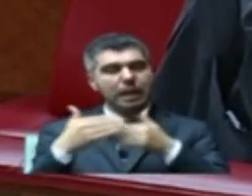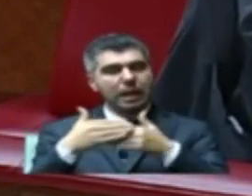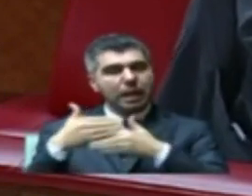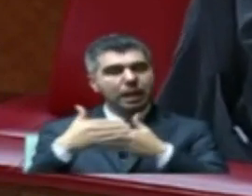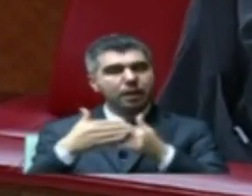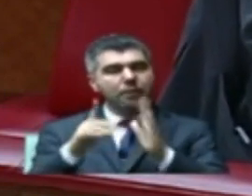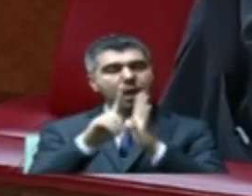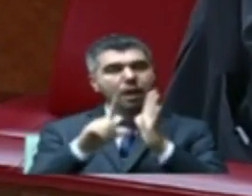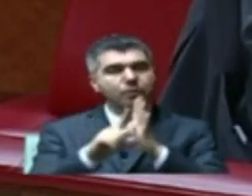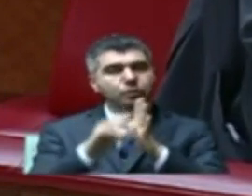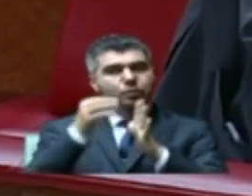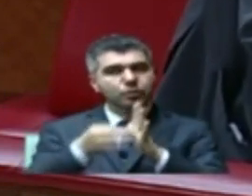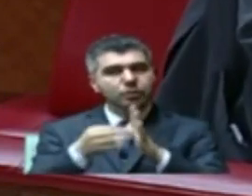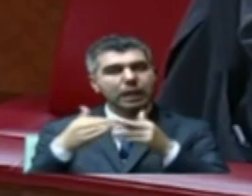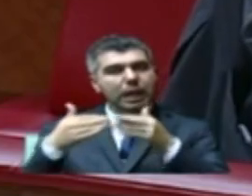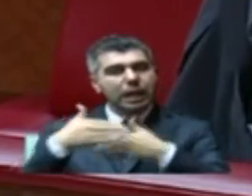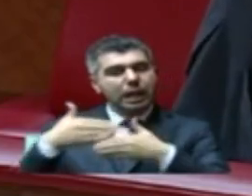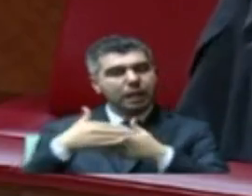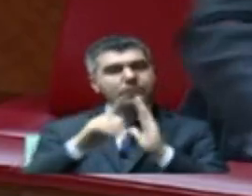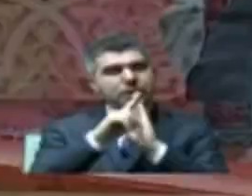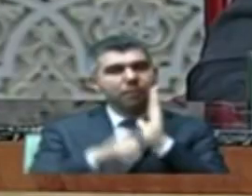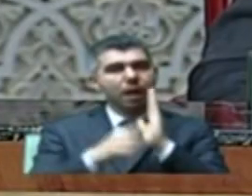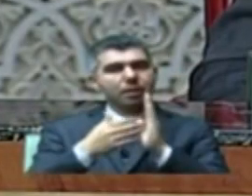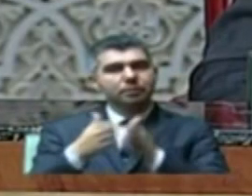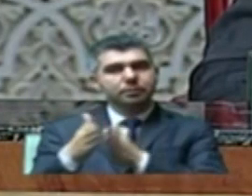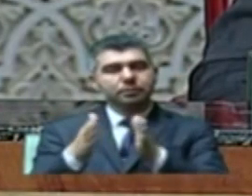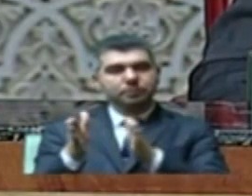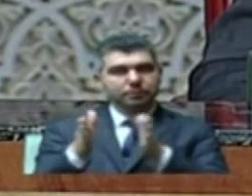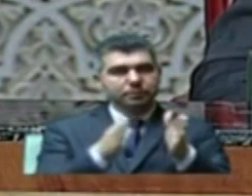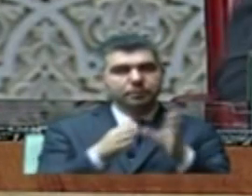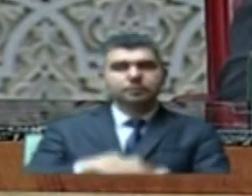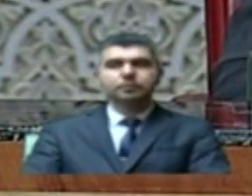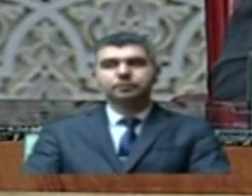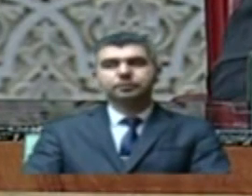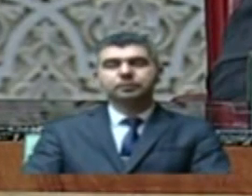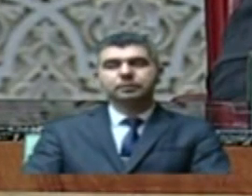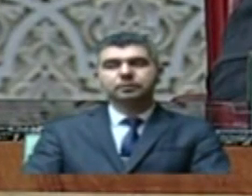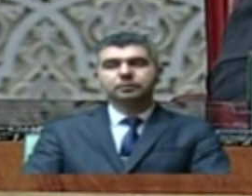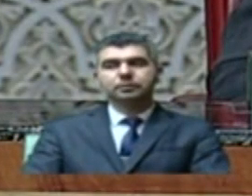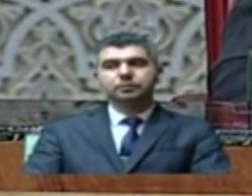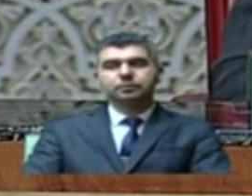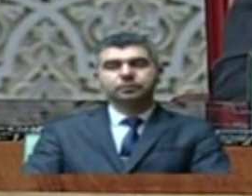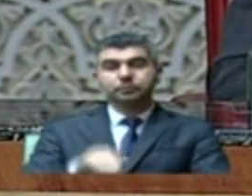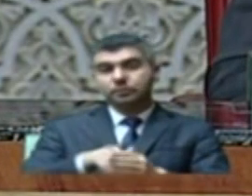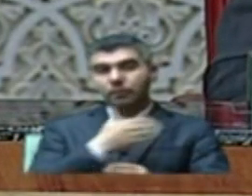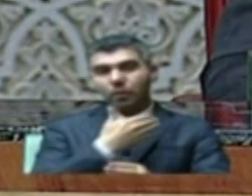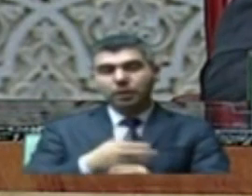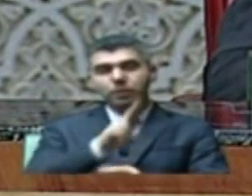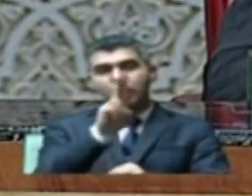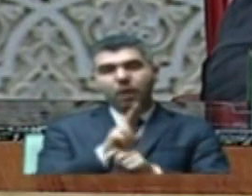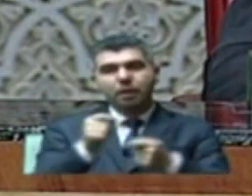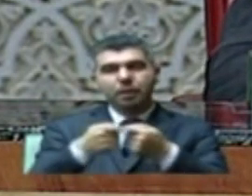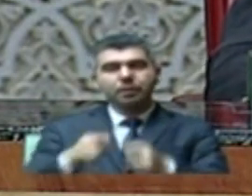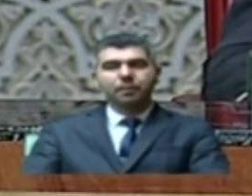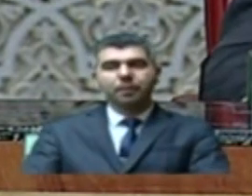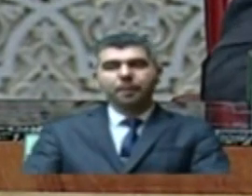مشروع قانون التنظيم القضائي في الأيام المقبلة. شكرا. شكرا سيد الوزير، لكم كلمة سيد المستشار في إطار تعقيب.